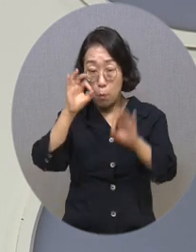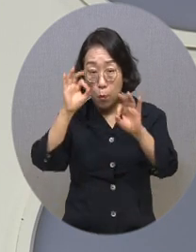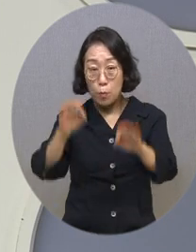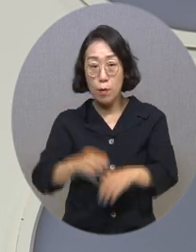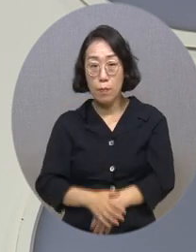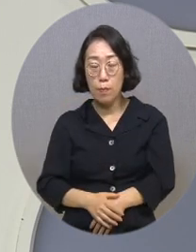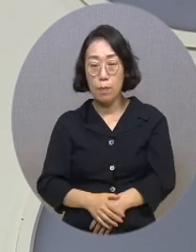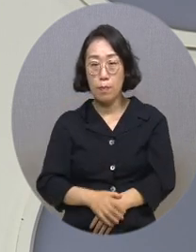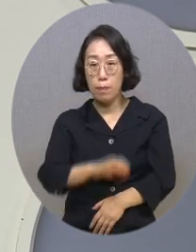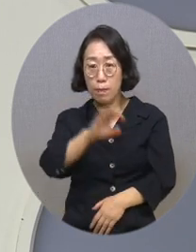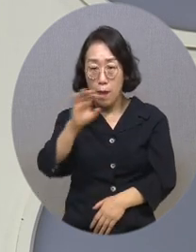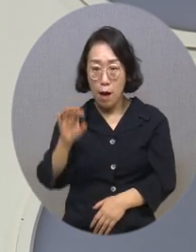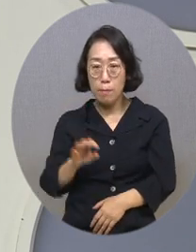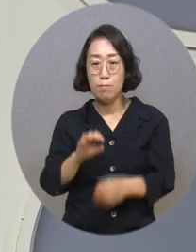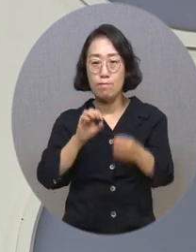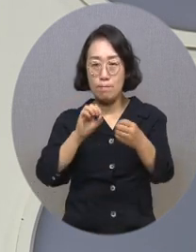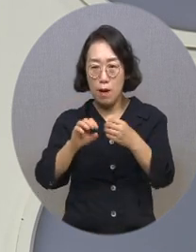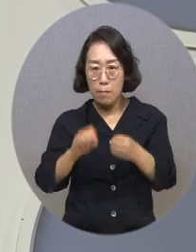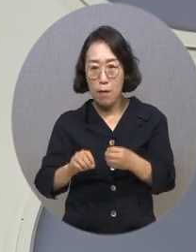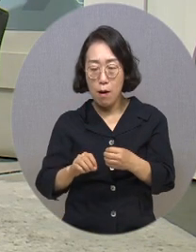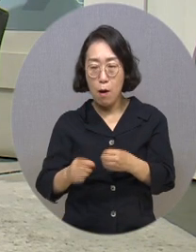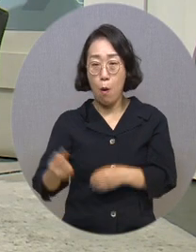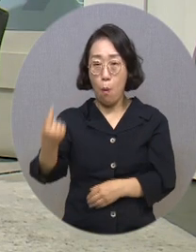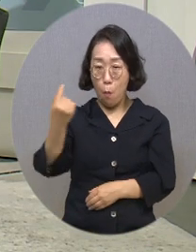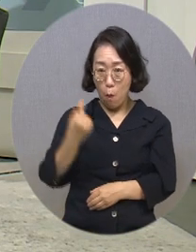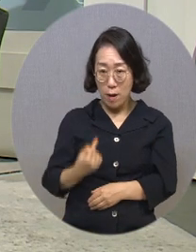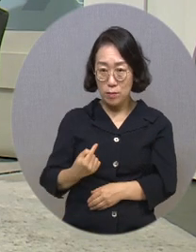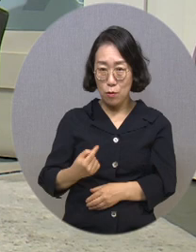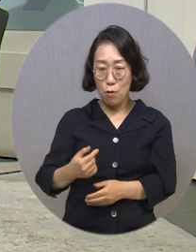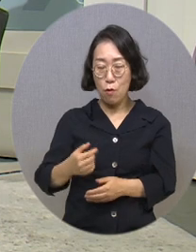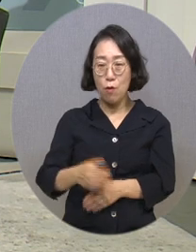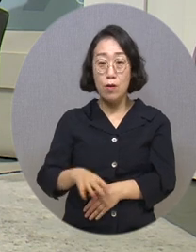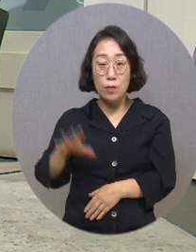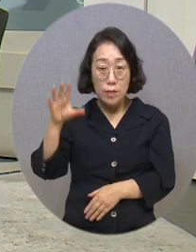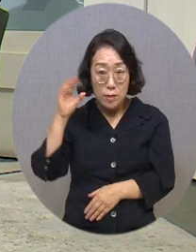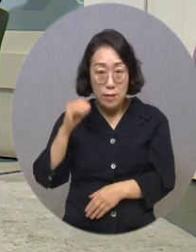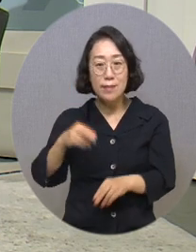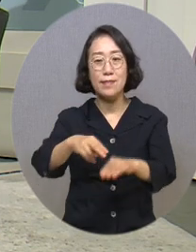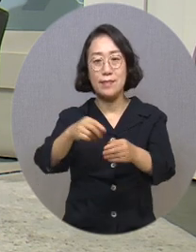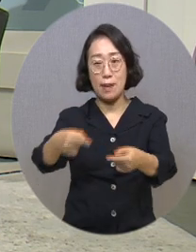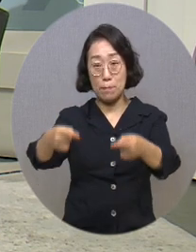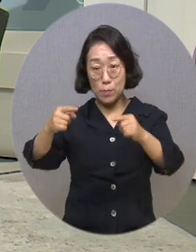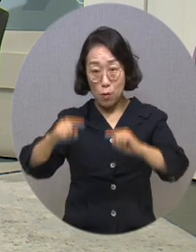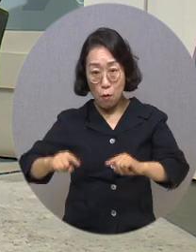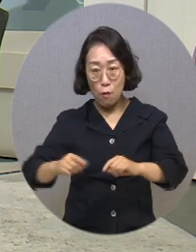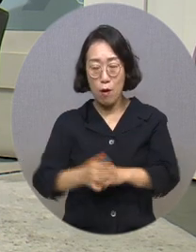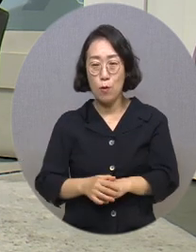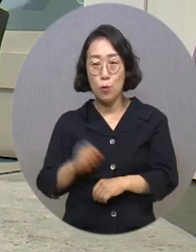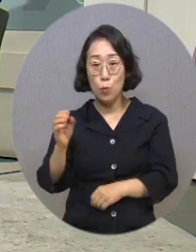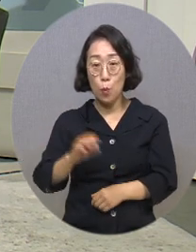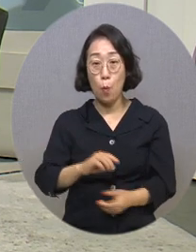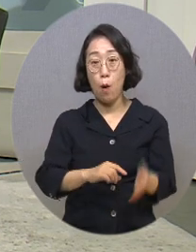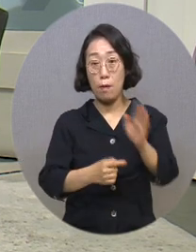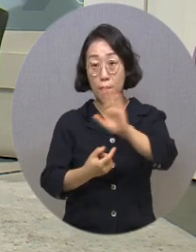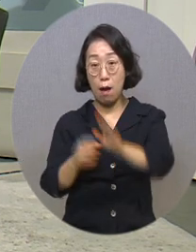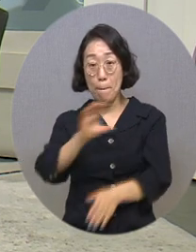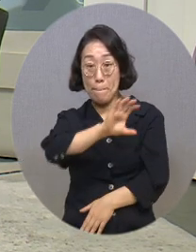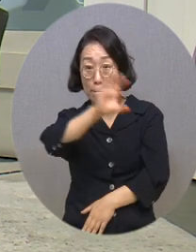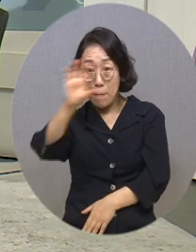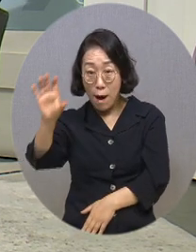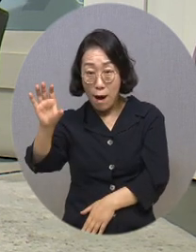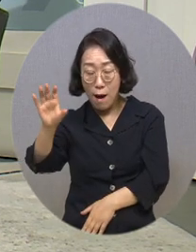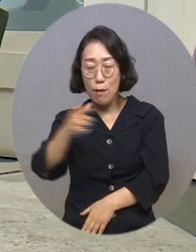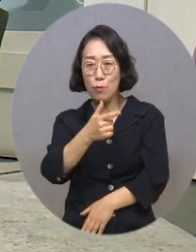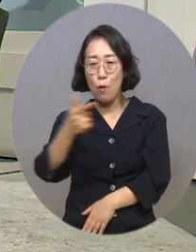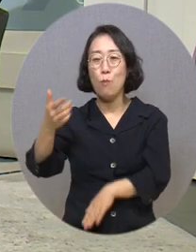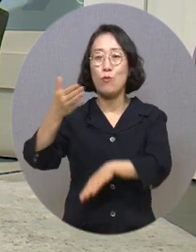답글을 와서 강의도 들어주셨는데 이런 좋은 글이 공개되게 해주셔서 너무나 기쁩니다